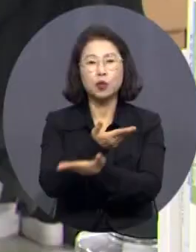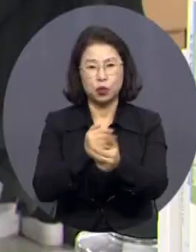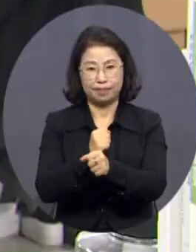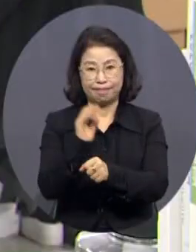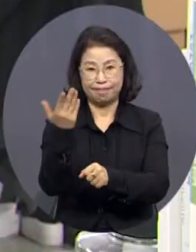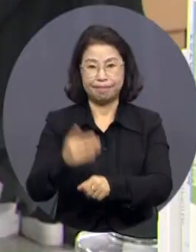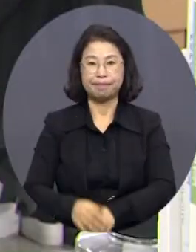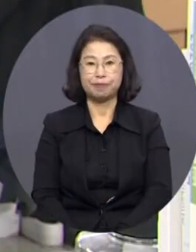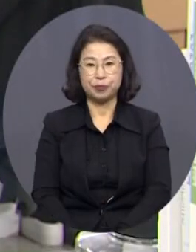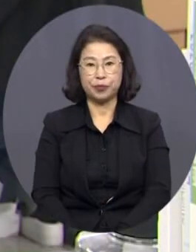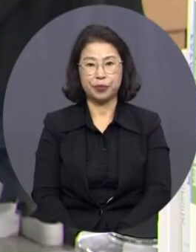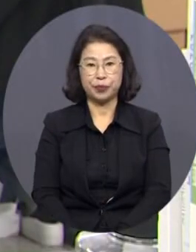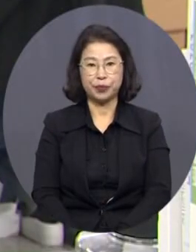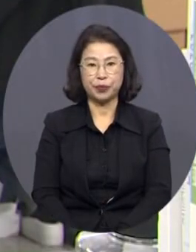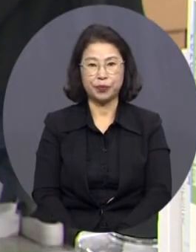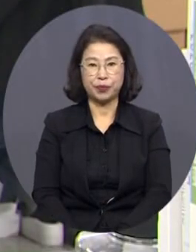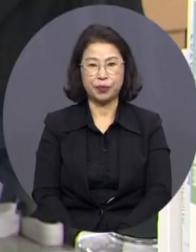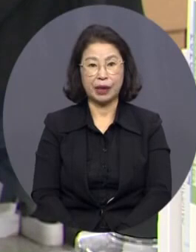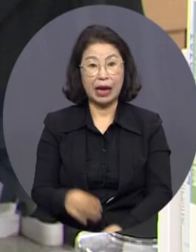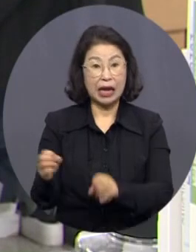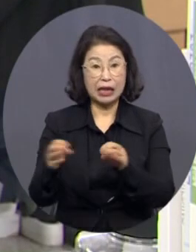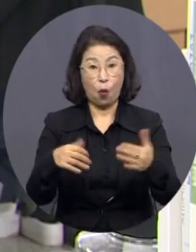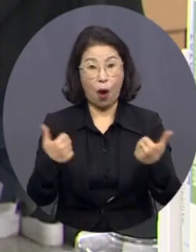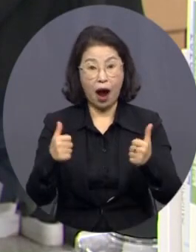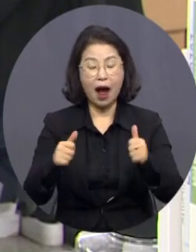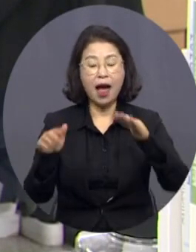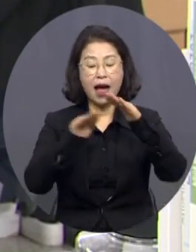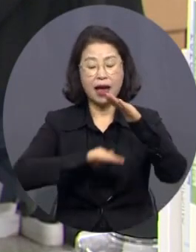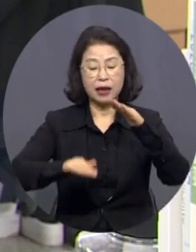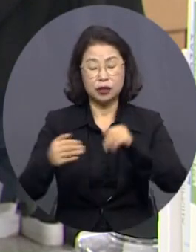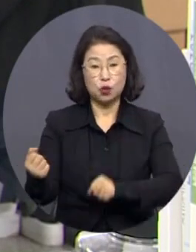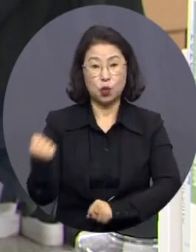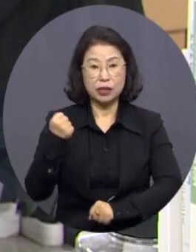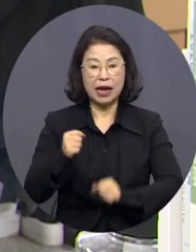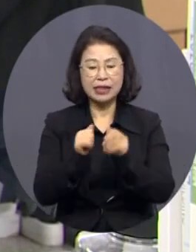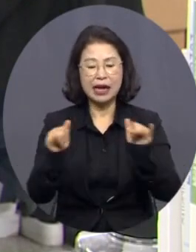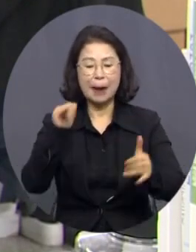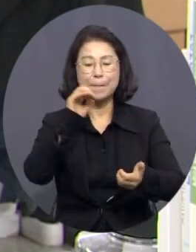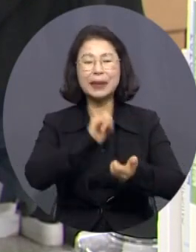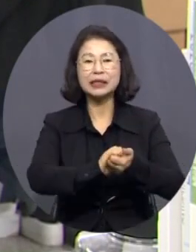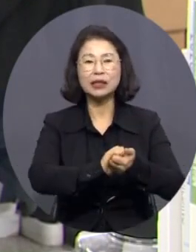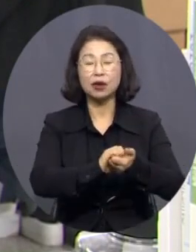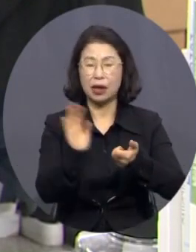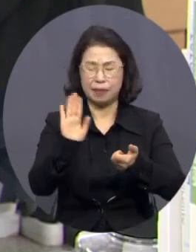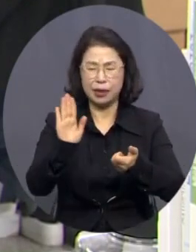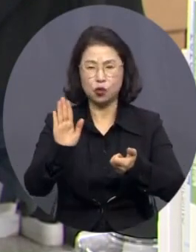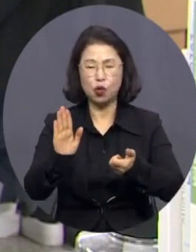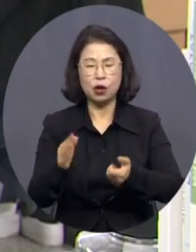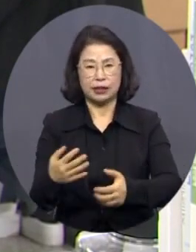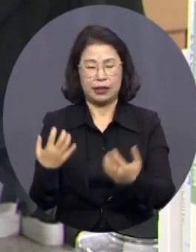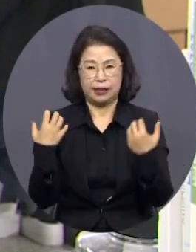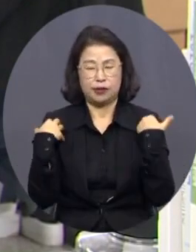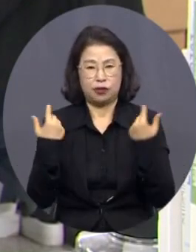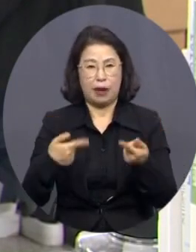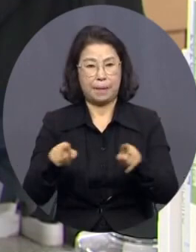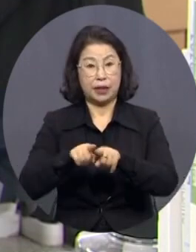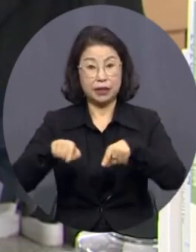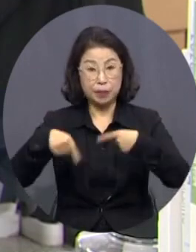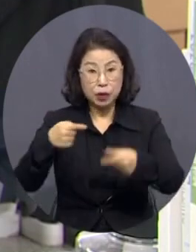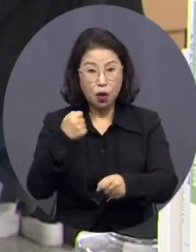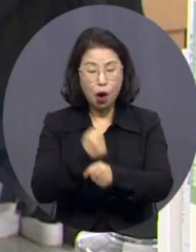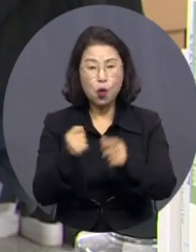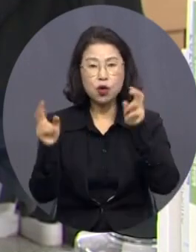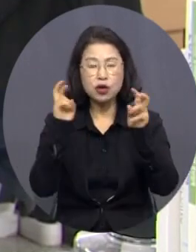근데 그 대화의 대상이 에너지 공사하고 주민들하고 한정돼 있었던 건데 이제 관이 더 들어가 있고 그리고